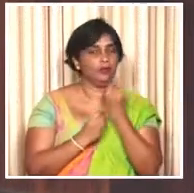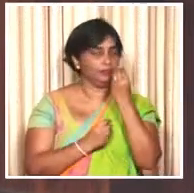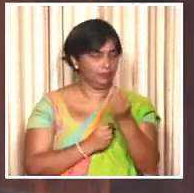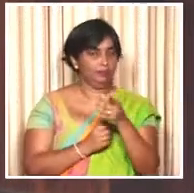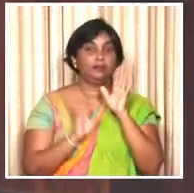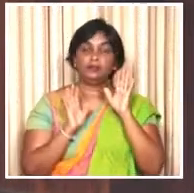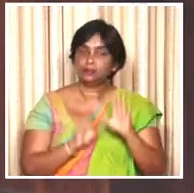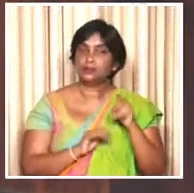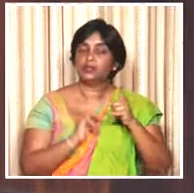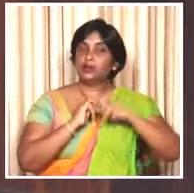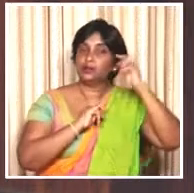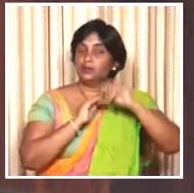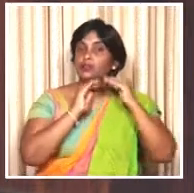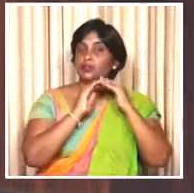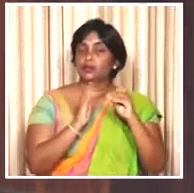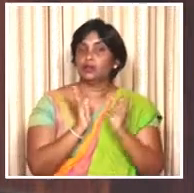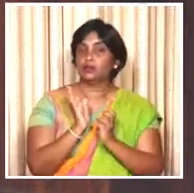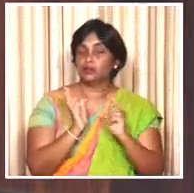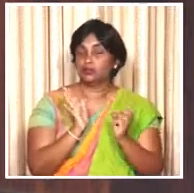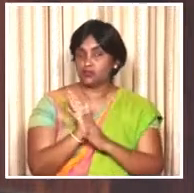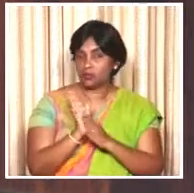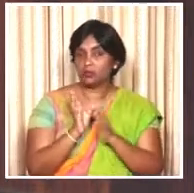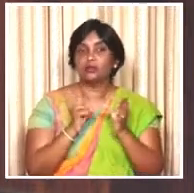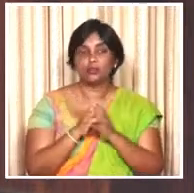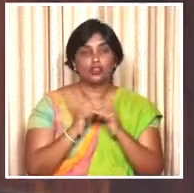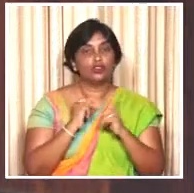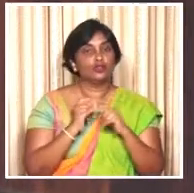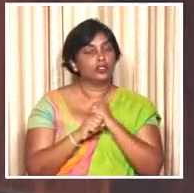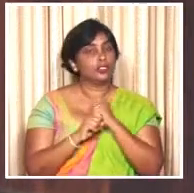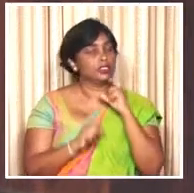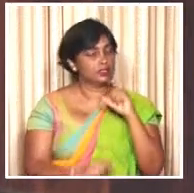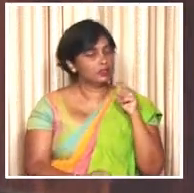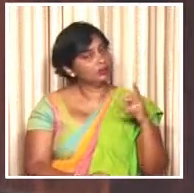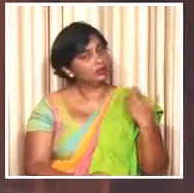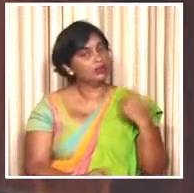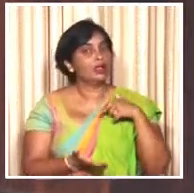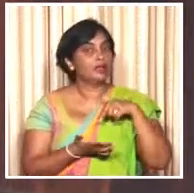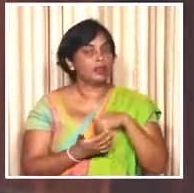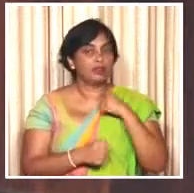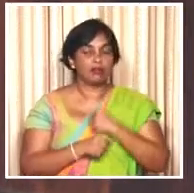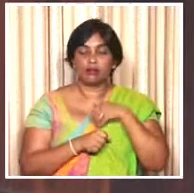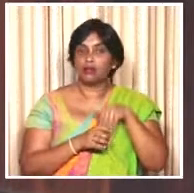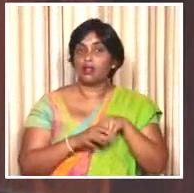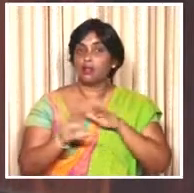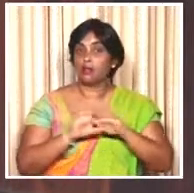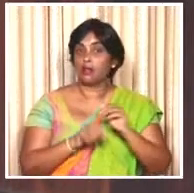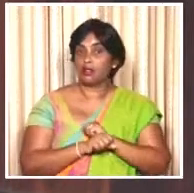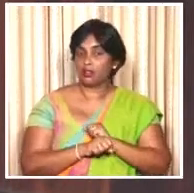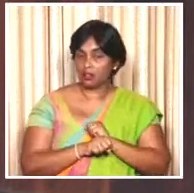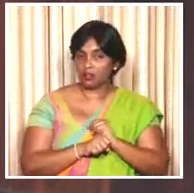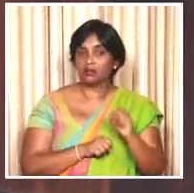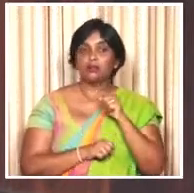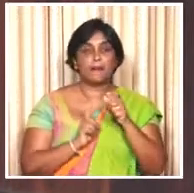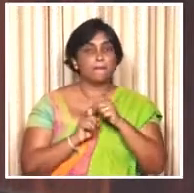තියෙනවා. නමුත් විශ්වවිද්‍යාල ප්‍රතිපාදන කොමිසම එහෙම නැත්නම් UGC එකේ එහෙම නැත්නම් මධ්‍යම ආණ්ඩුවේ පාලනයක් නැතිව